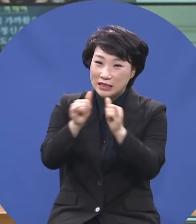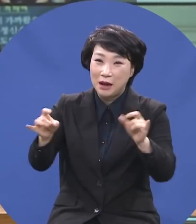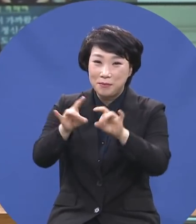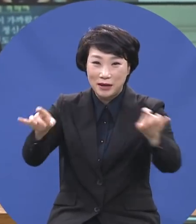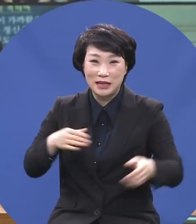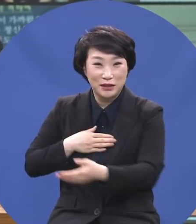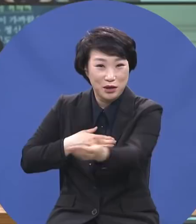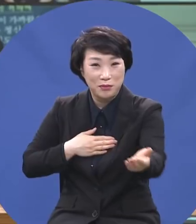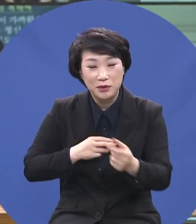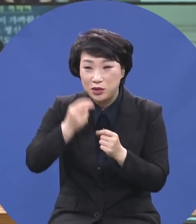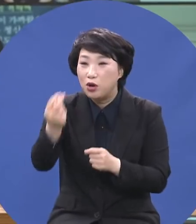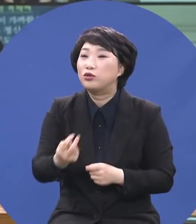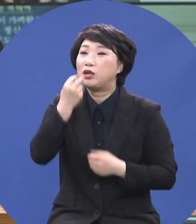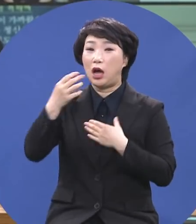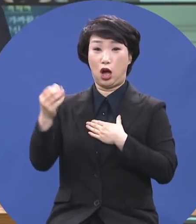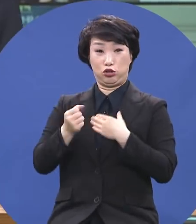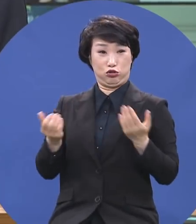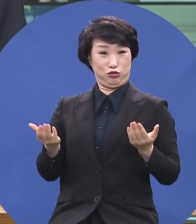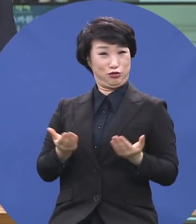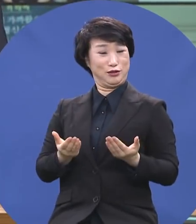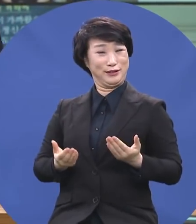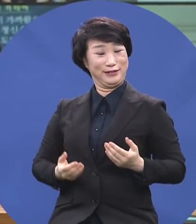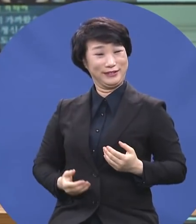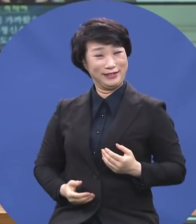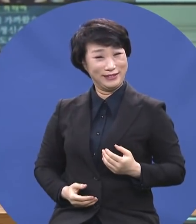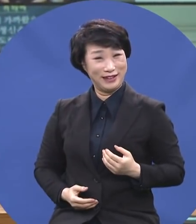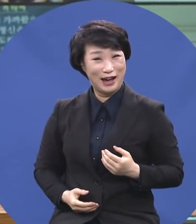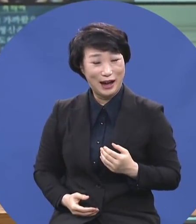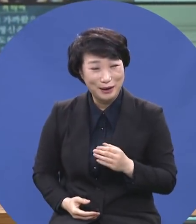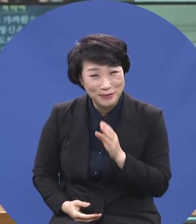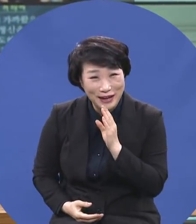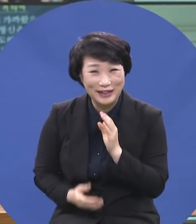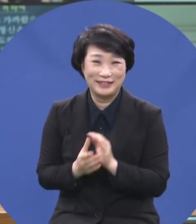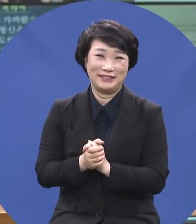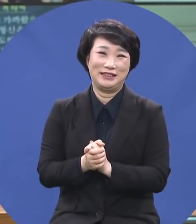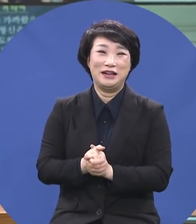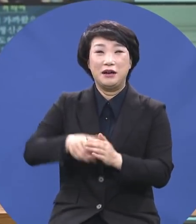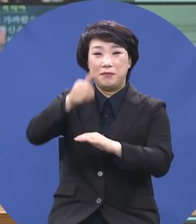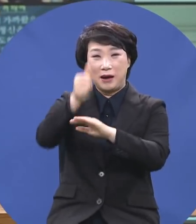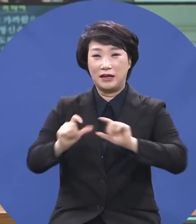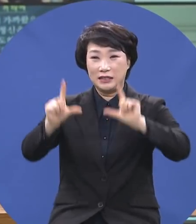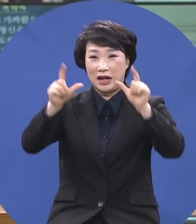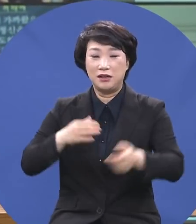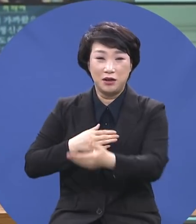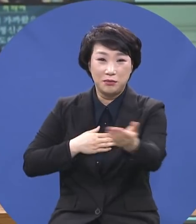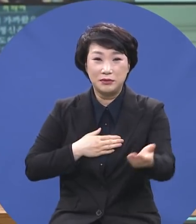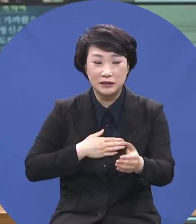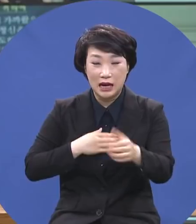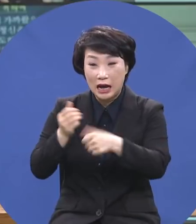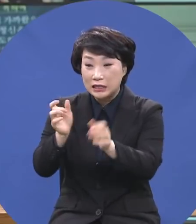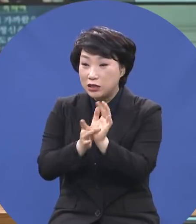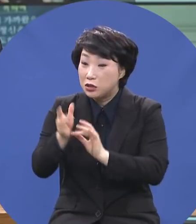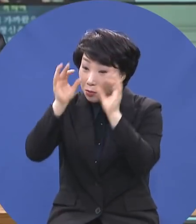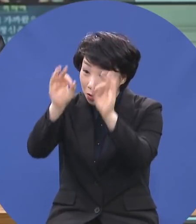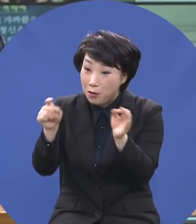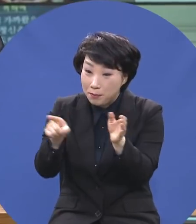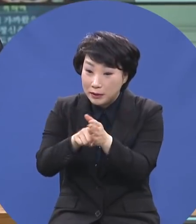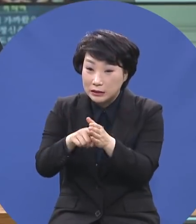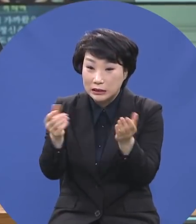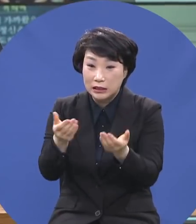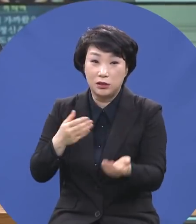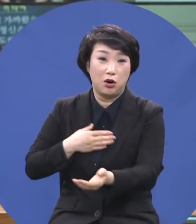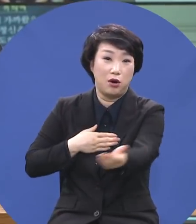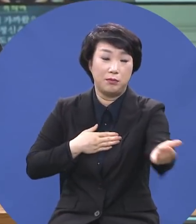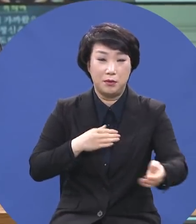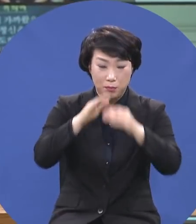자마다 영생을 얻는 이것이니, 마지막 날에 아들을 보고 믿는 이를 다